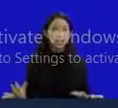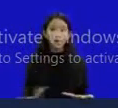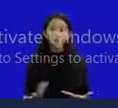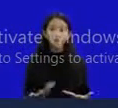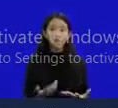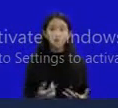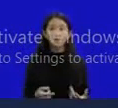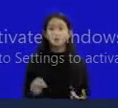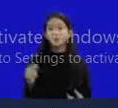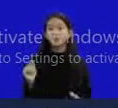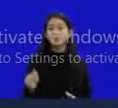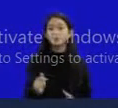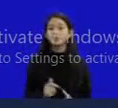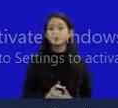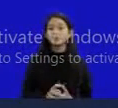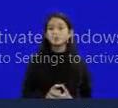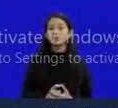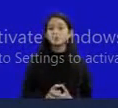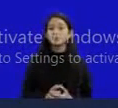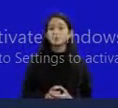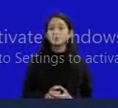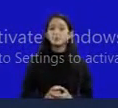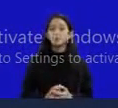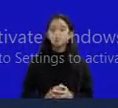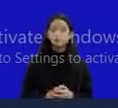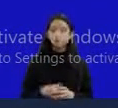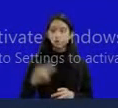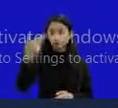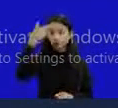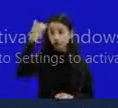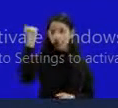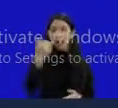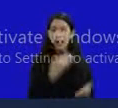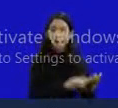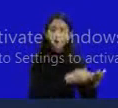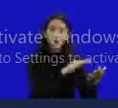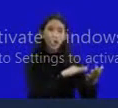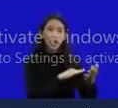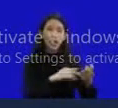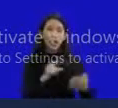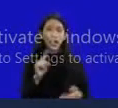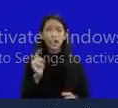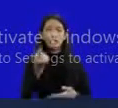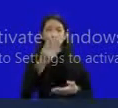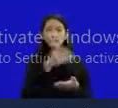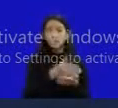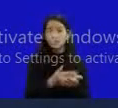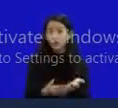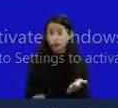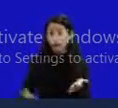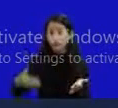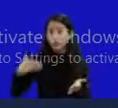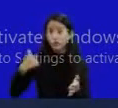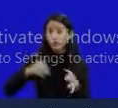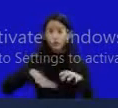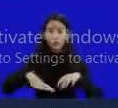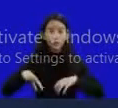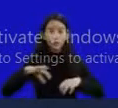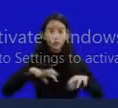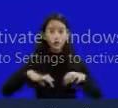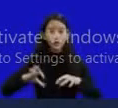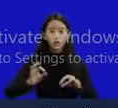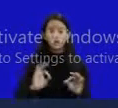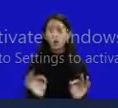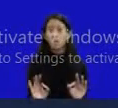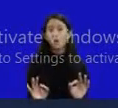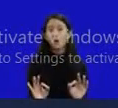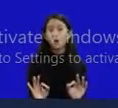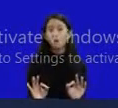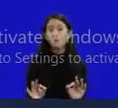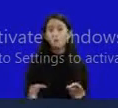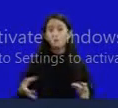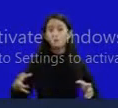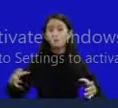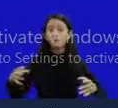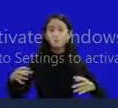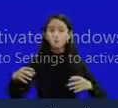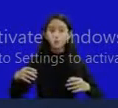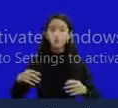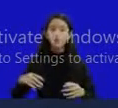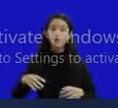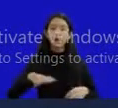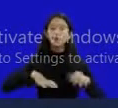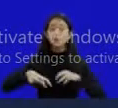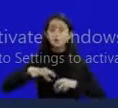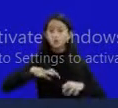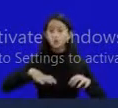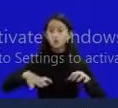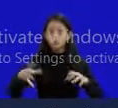sangat di luar yang normal karena kapasitasnya hanya setengah yang diperbolehkan tanpa aktivitas berkerumun apapun